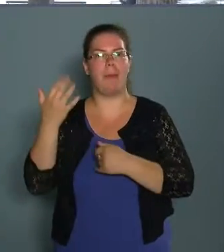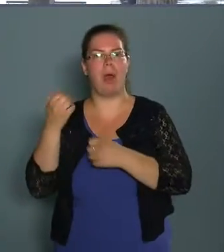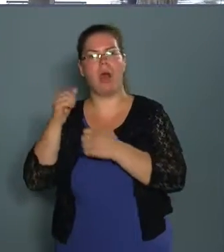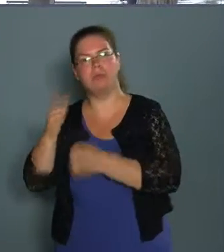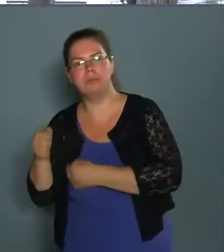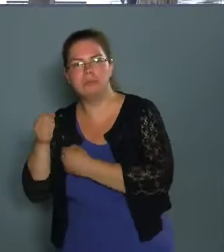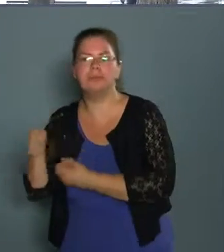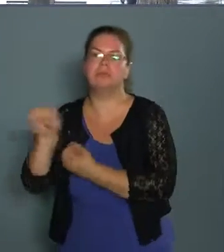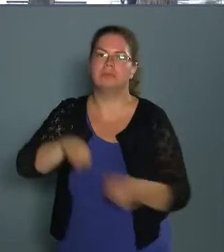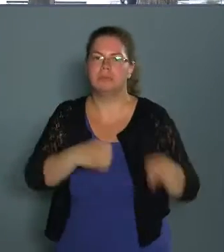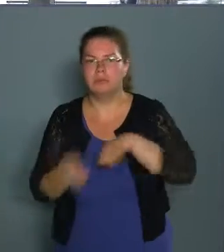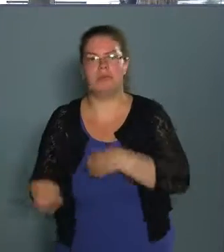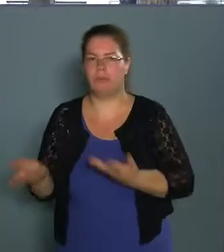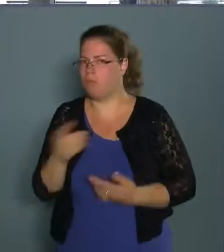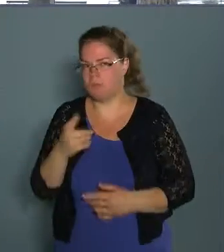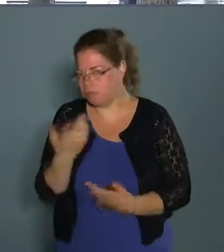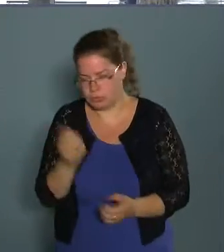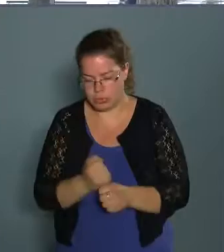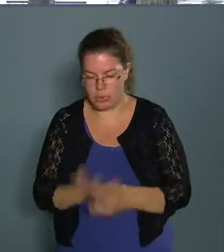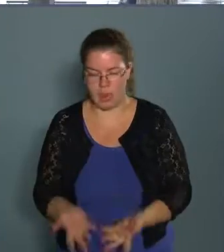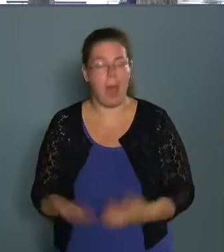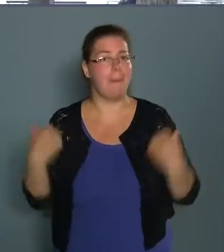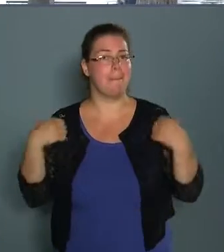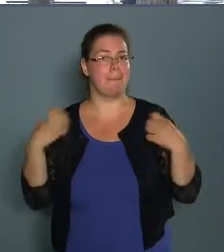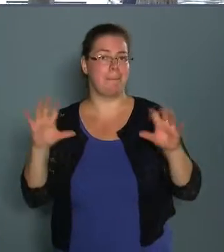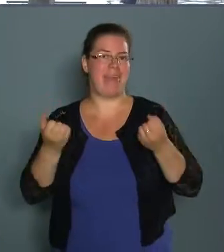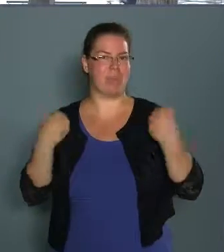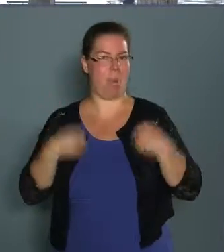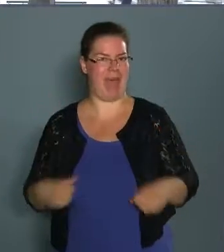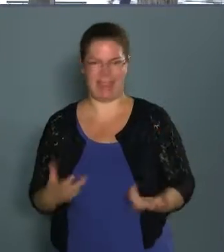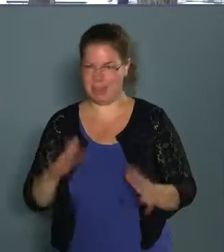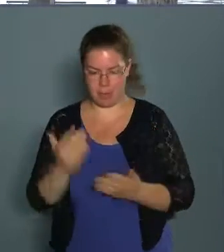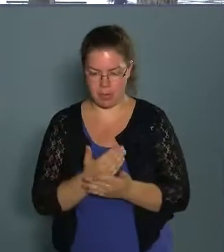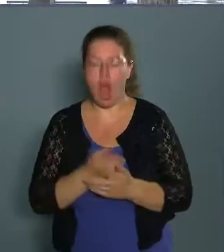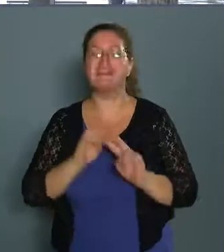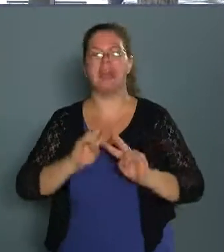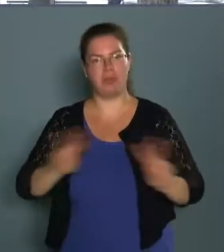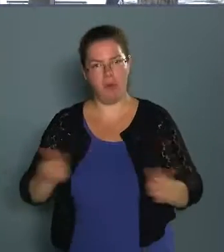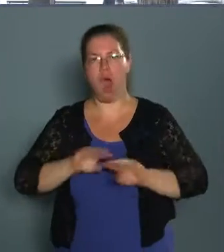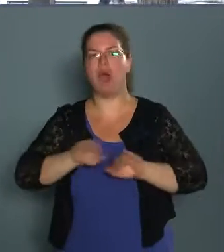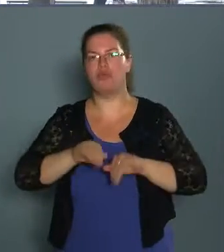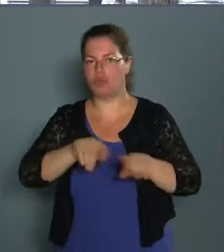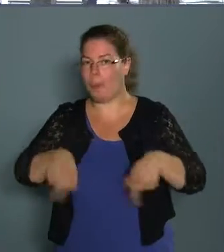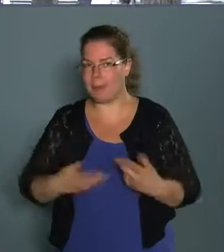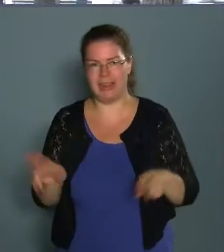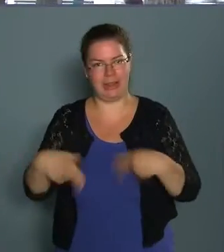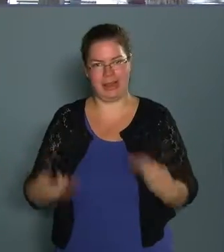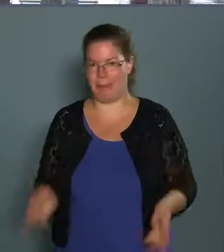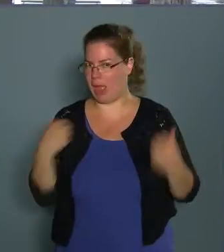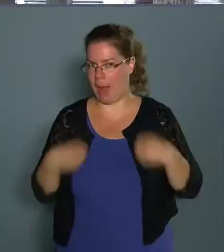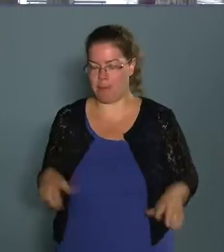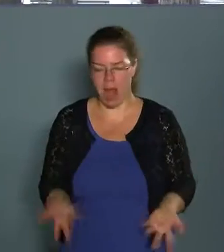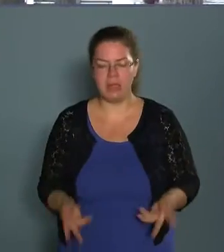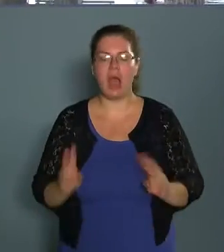kajakoztak, kenúztak, vagy eveztek. Mentőmellényt sem használtok? Hát akinek van úszópapírja, annak nem kell, de amúgy az